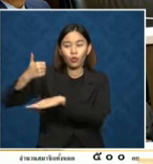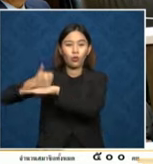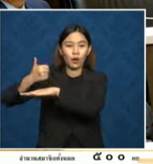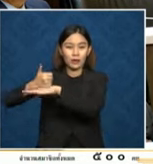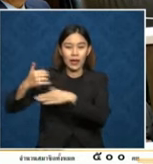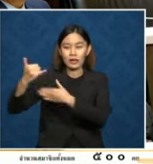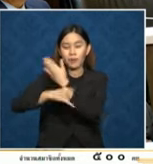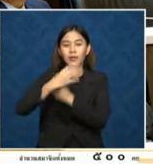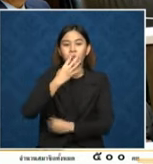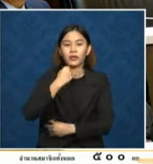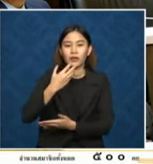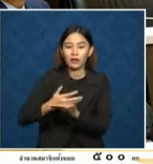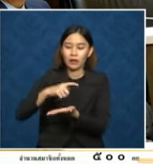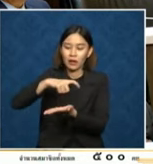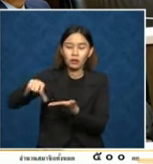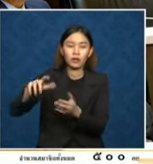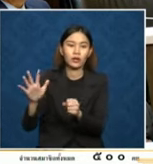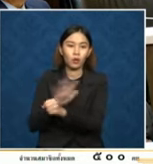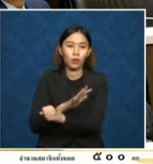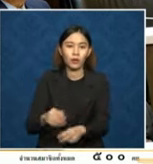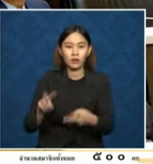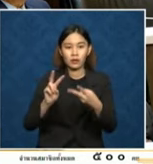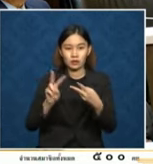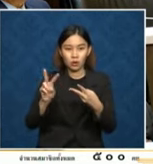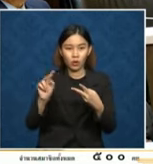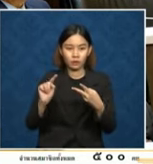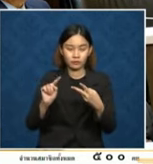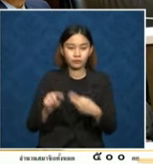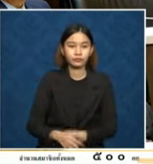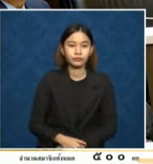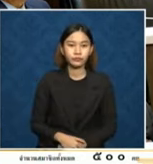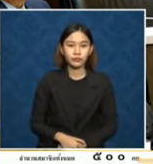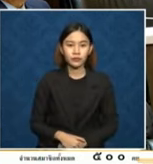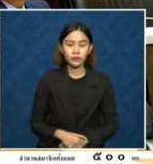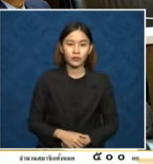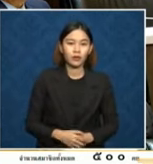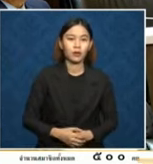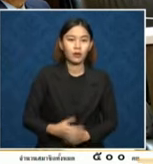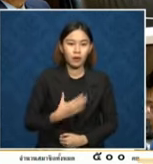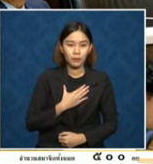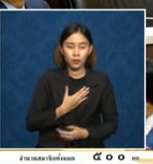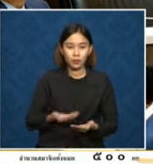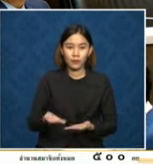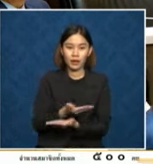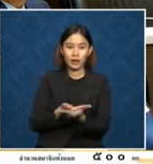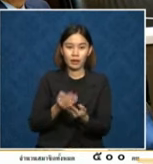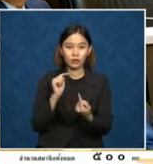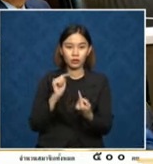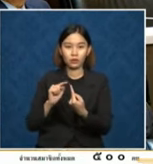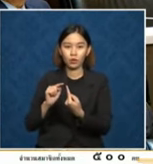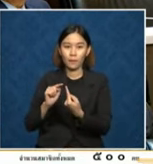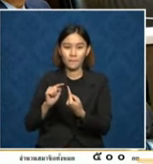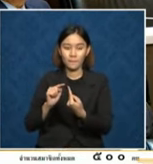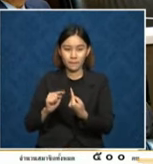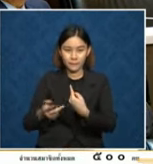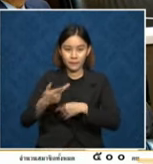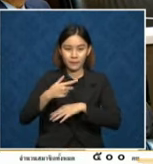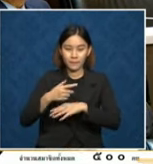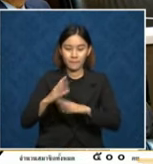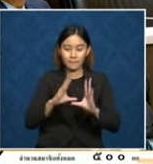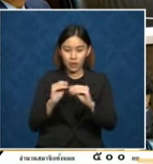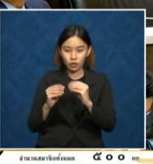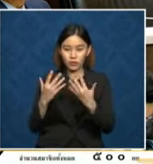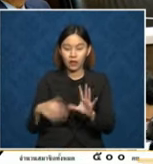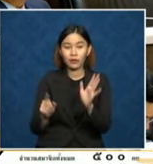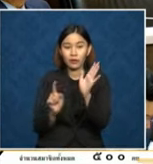ที่ประเทศอิสราเอลด้วยครับเรื่องที่2ครับเรื่องนี้นี่ผมได้หารือต่อที่ประชุมสภาแล้ว2ครั้งครั้ง